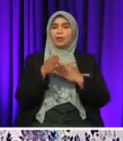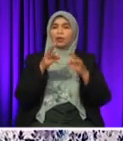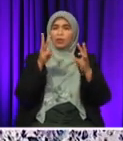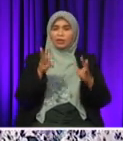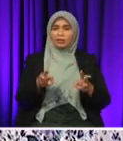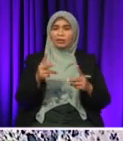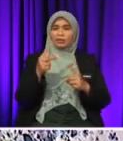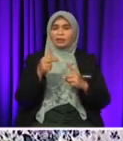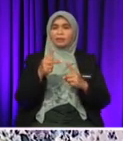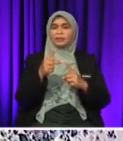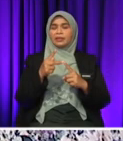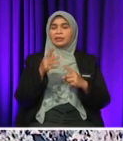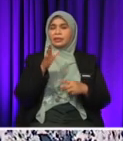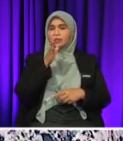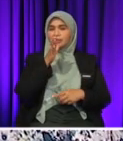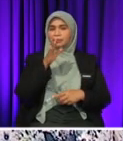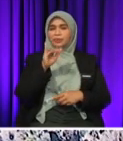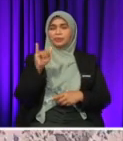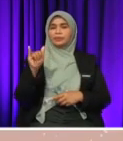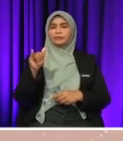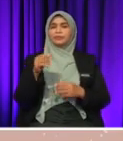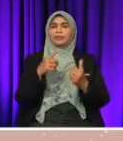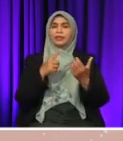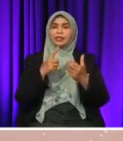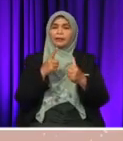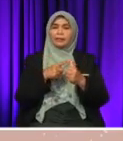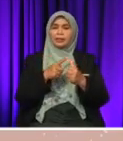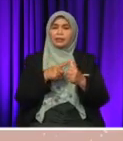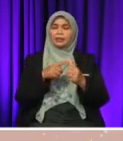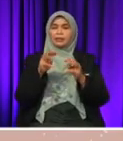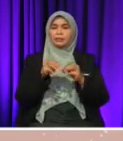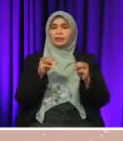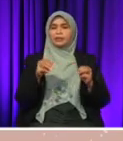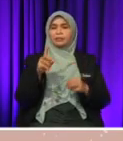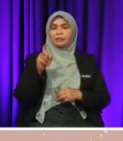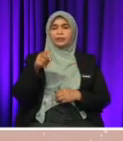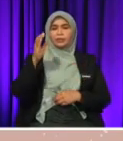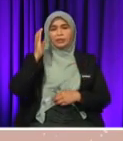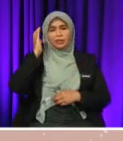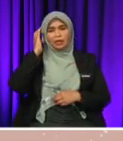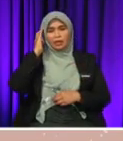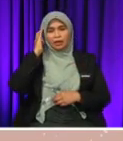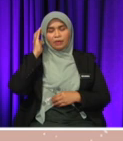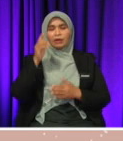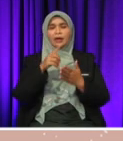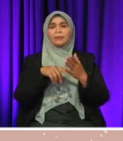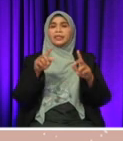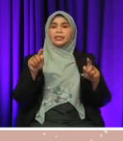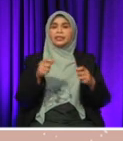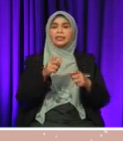gurumuskan di sini ada tiga aliran yang pertama murid-murid perlu ketahui tindakan